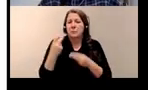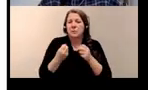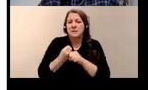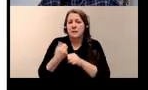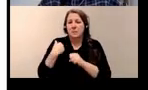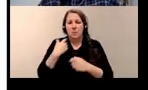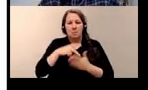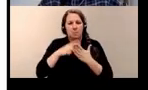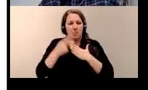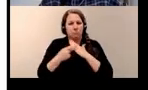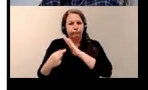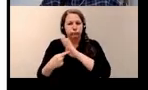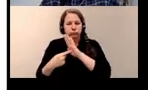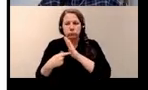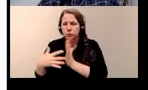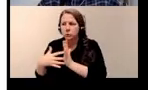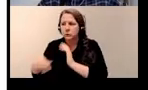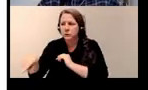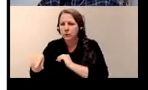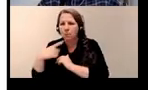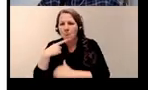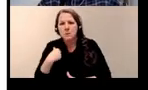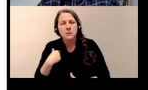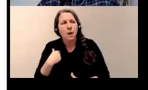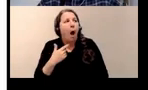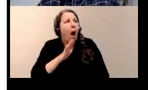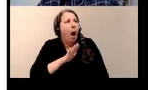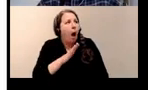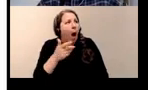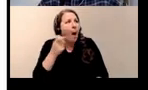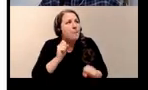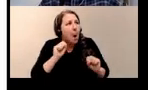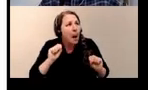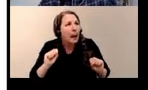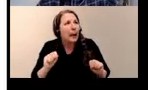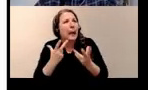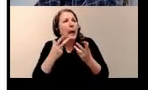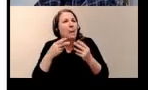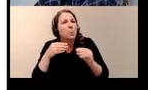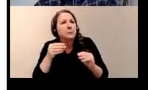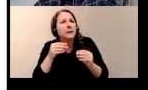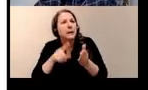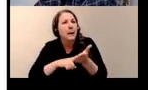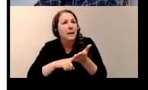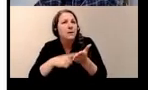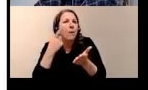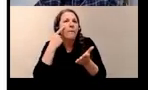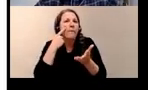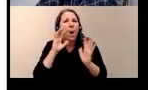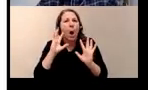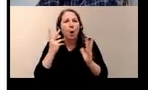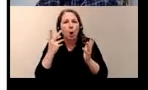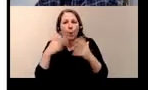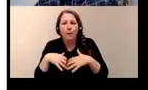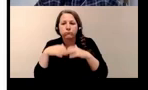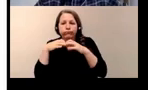projet, une des étudiantes me disait, mais moi, ce que j'aurais fait, c'est créer une boutique de réparation pour faire une